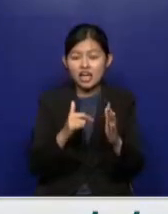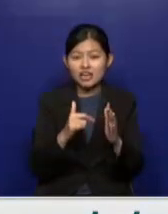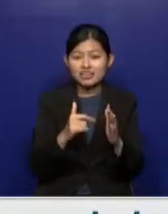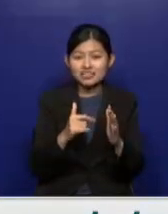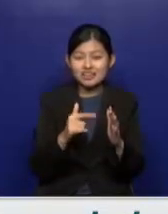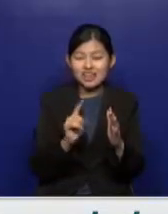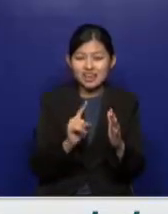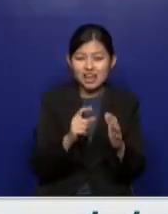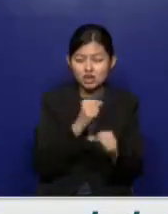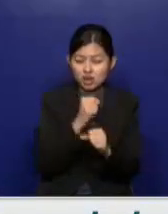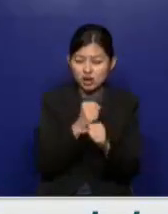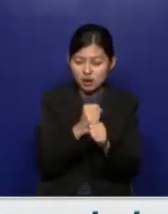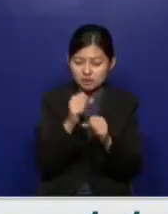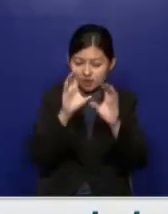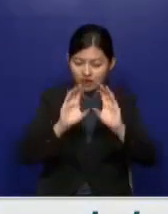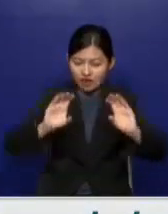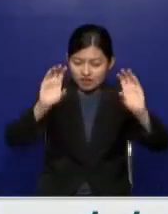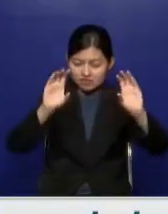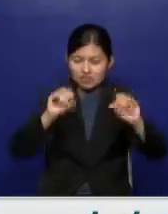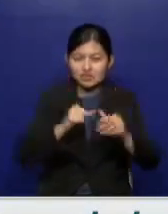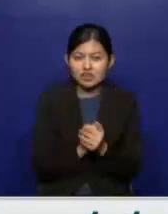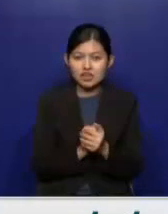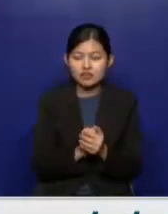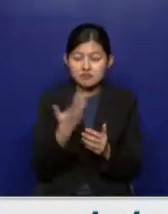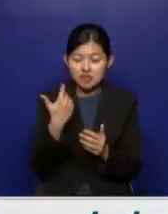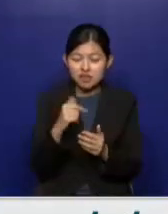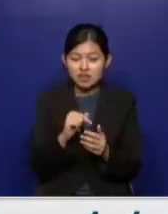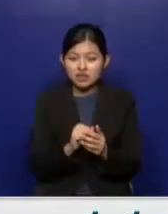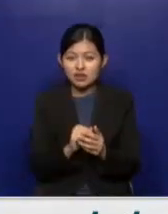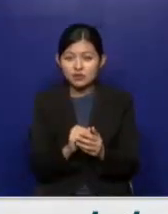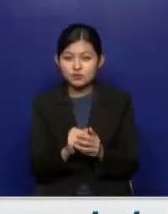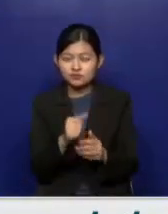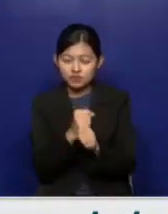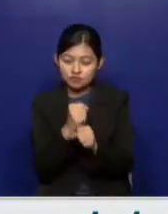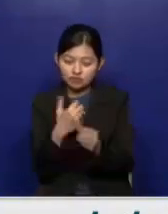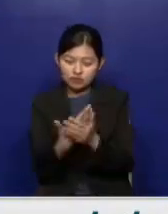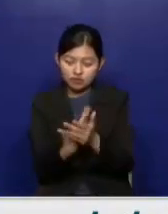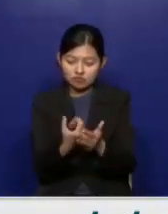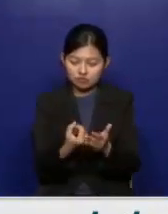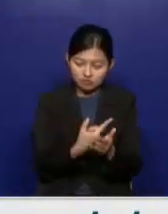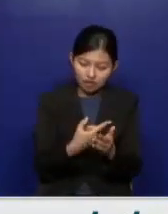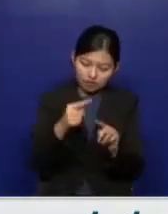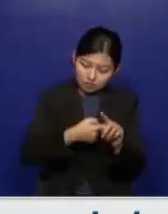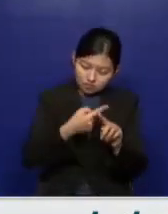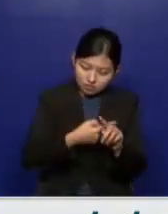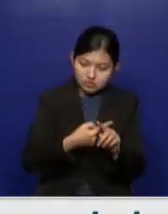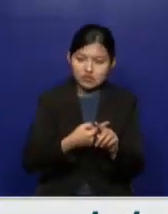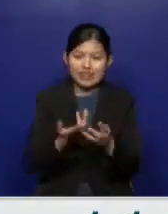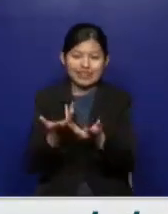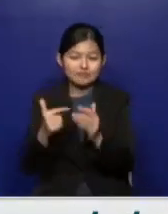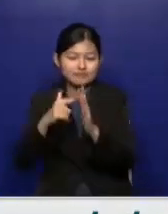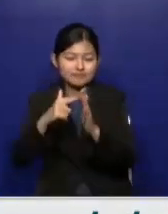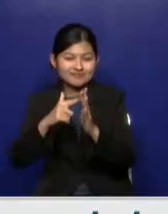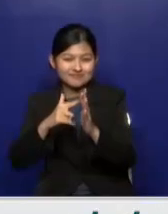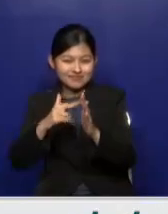ที่ทำงานรับใช้ราชการอยู่เนี่ยเมื่อเขารับเดือนรายเดือนเขาจะไม่สามารถรับยา